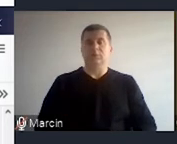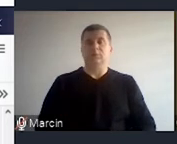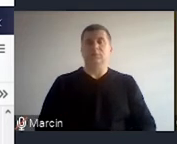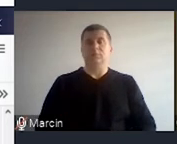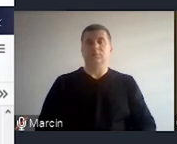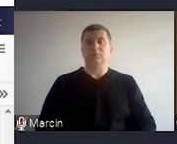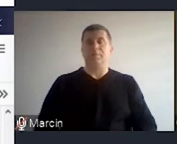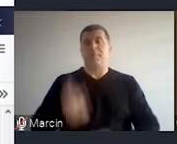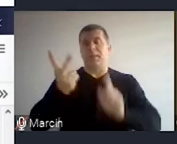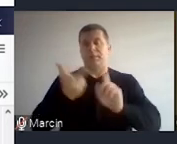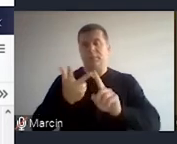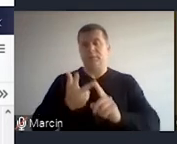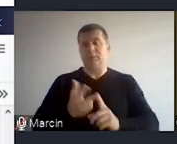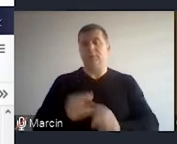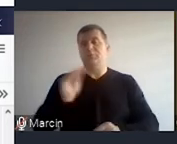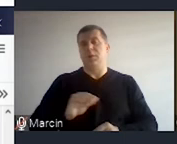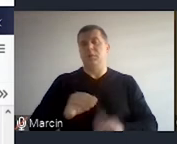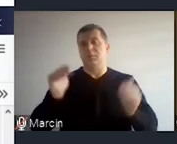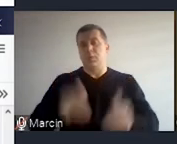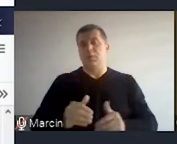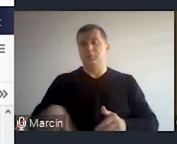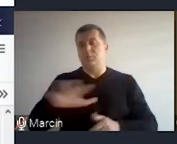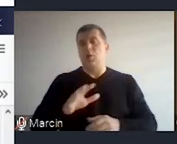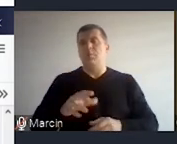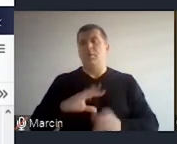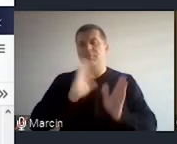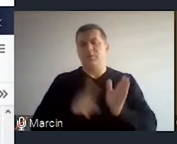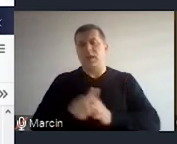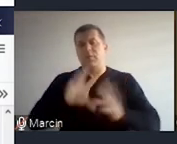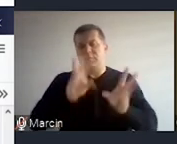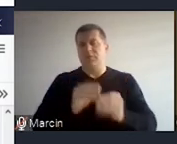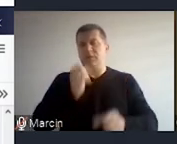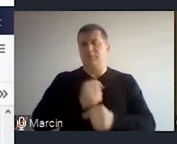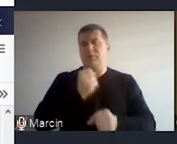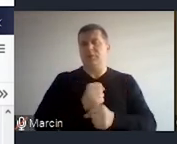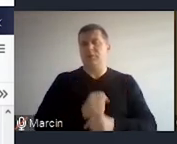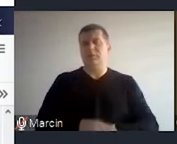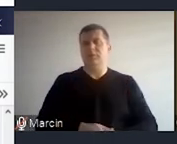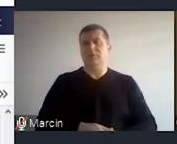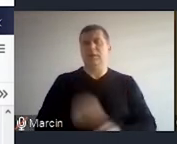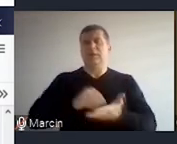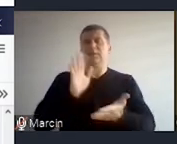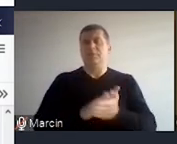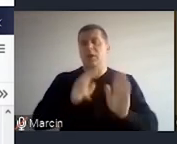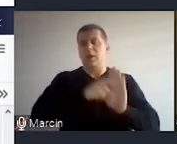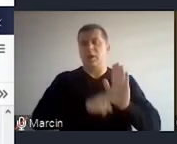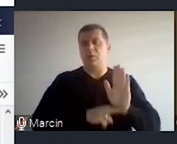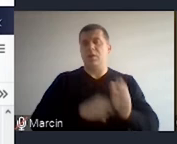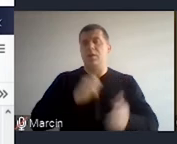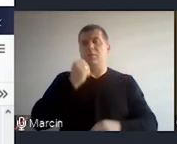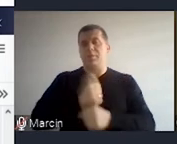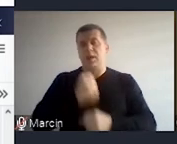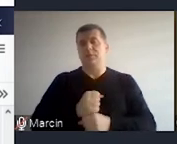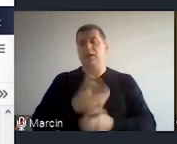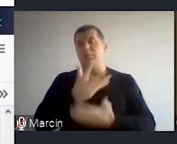A po trzecie, potencjalnie muszą obejmować wszystkich pracowników. Czyli zapisy regulaminu pracy czy